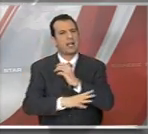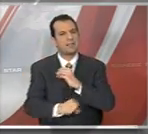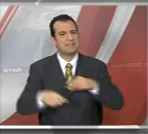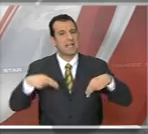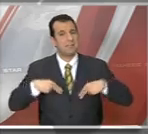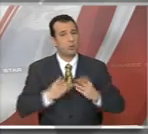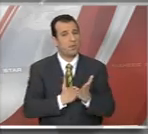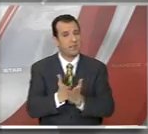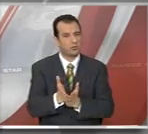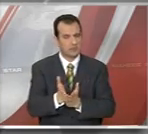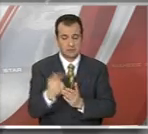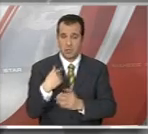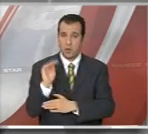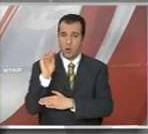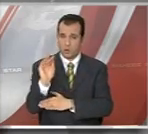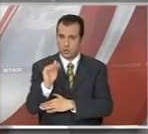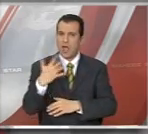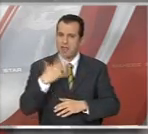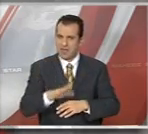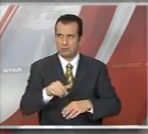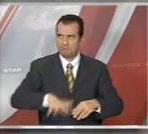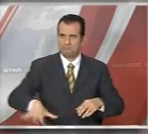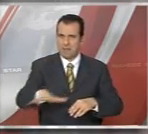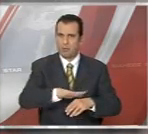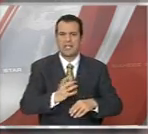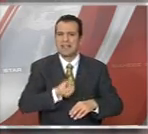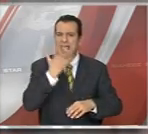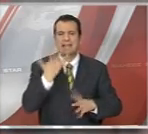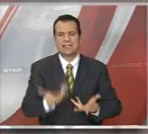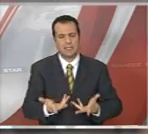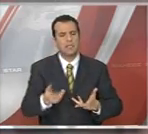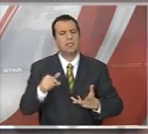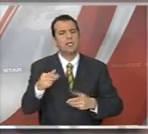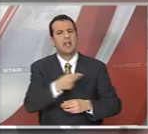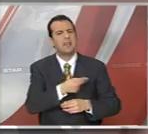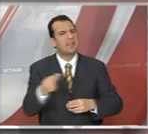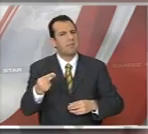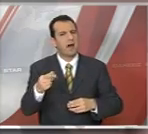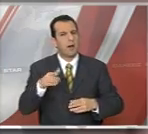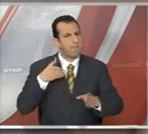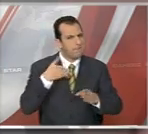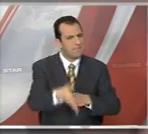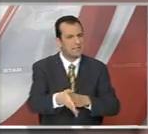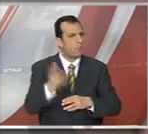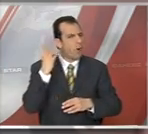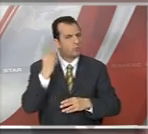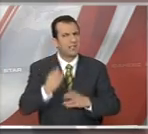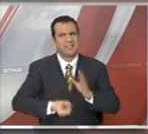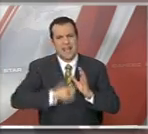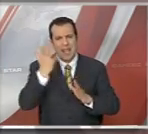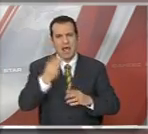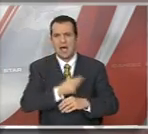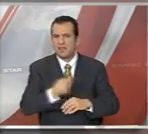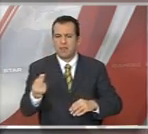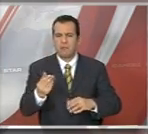δικαιοσύνης ε να παραμείνουμε στην επικαιρότητα και θέλω ένα σχόλιο και την άποψή σας για τα όσα συμβαίνουν και όσα ακούγονται όσα βλέπουν το φως της